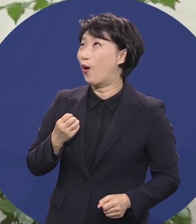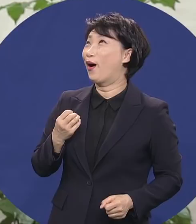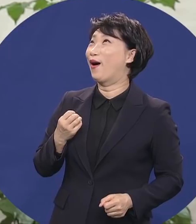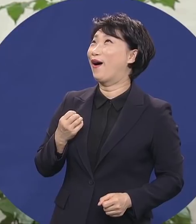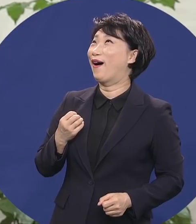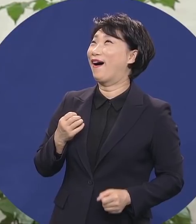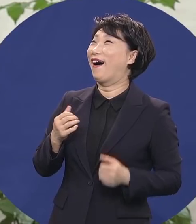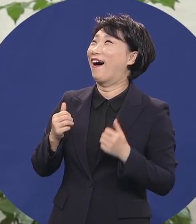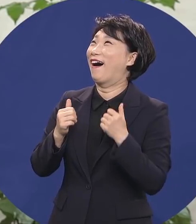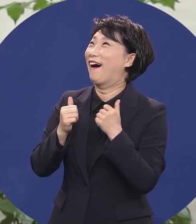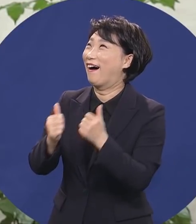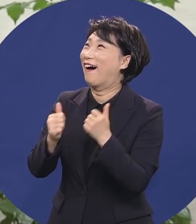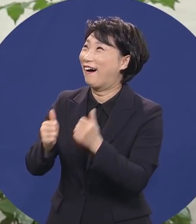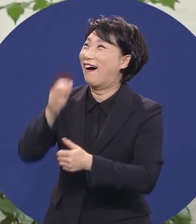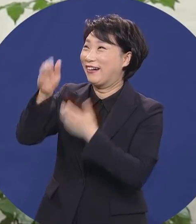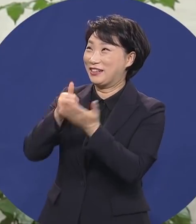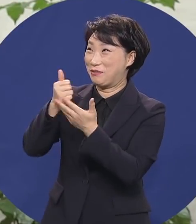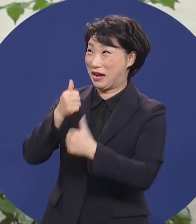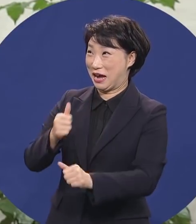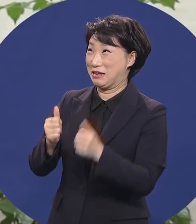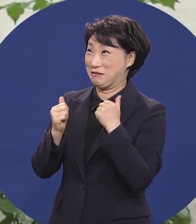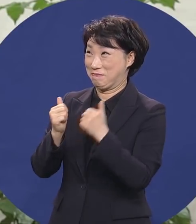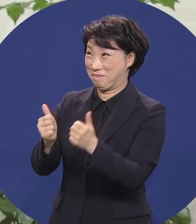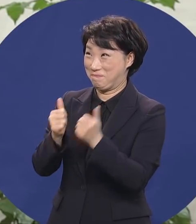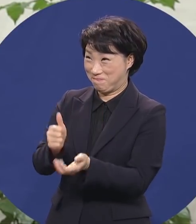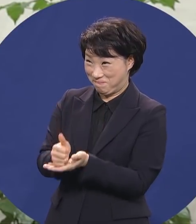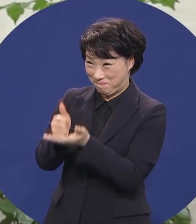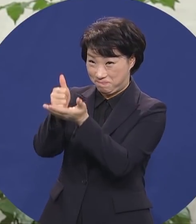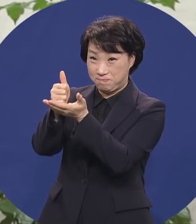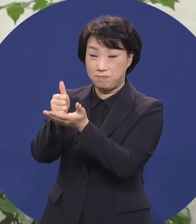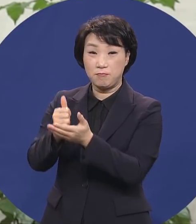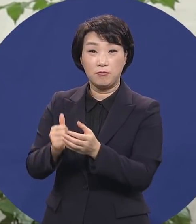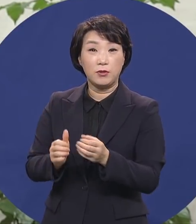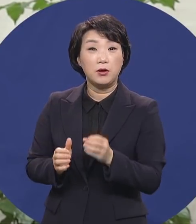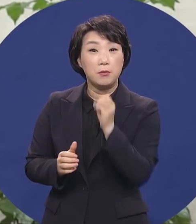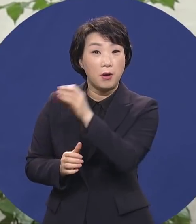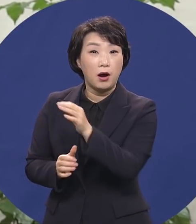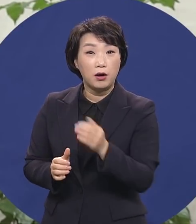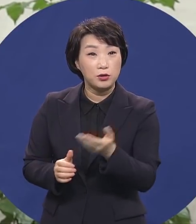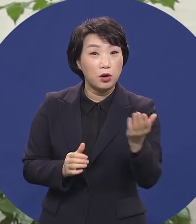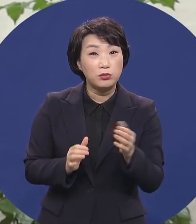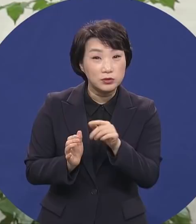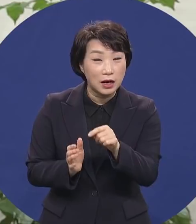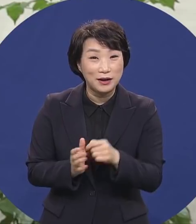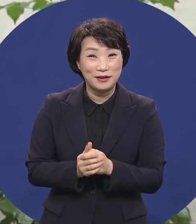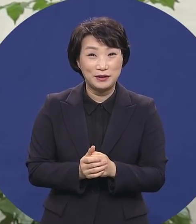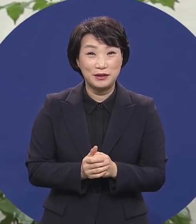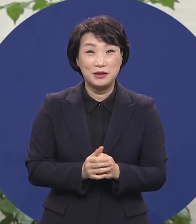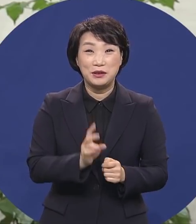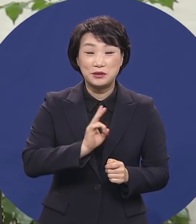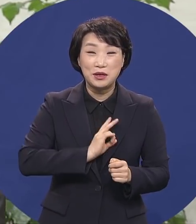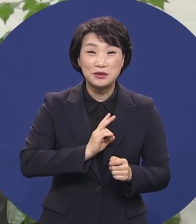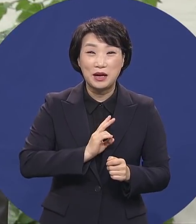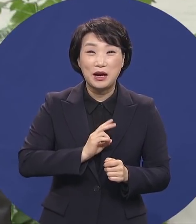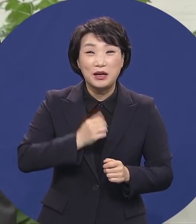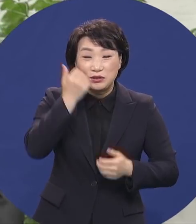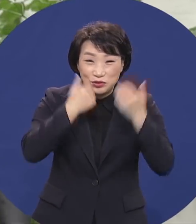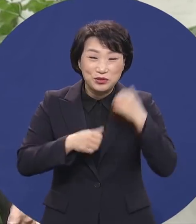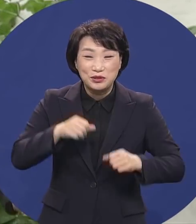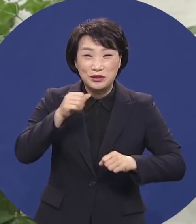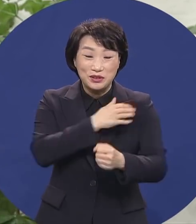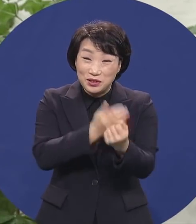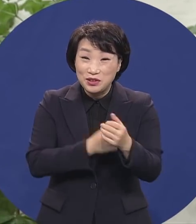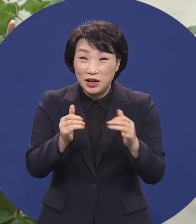하나님의 아들이구나 하지 않겠냐? 이건 선지자도 한 일이 아니야. 어떤 능력자도 한 일이